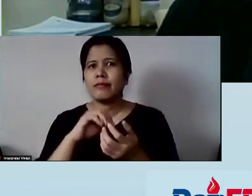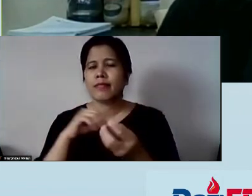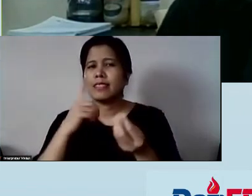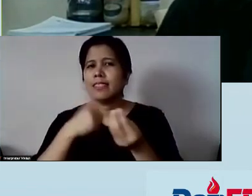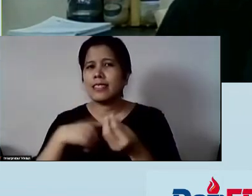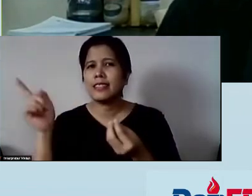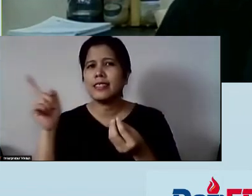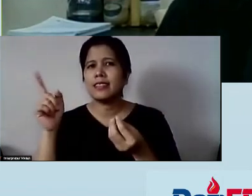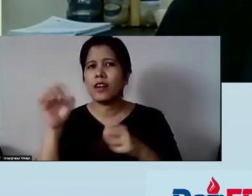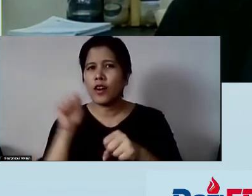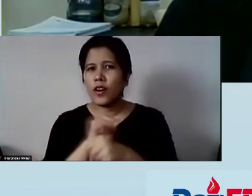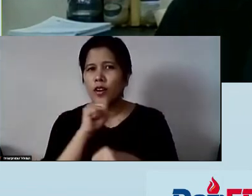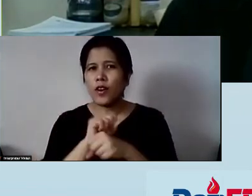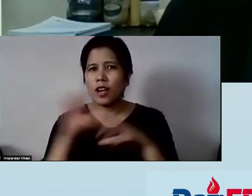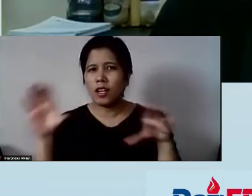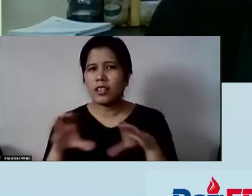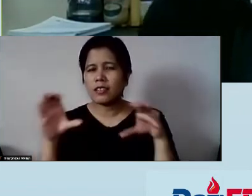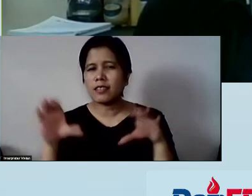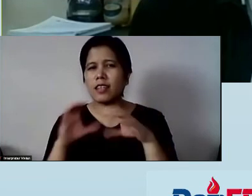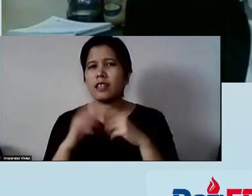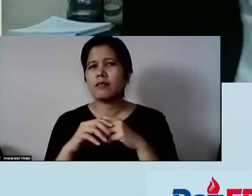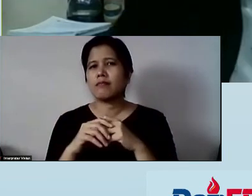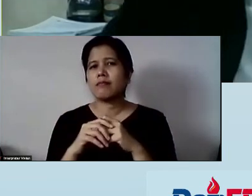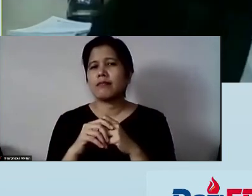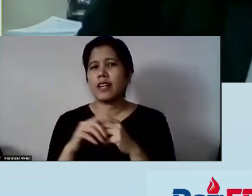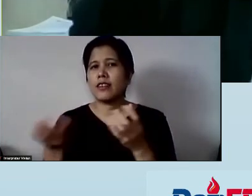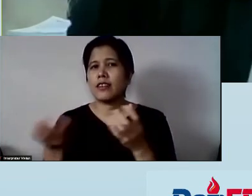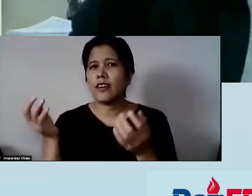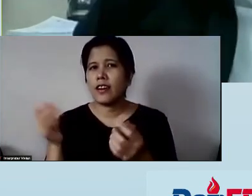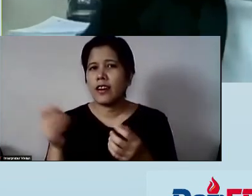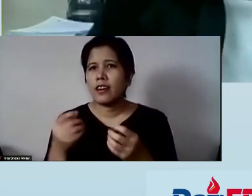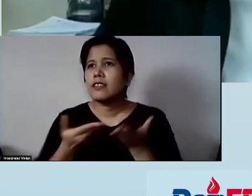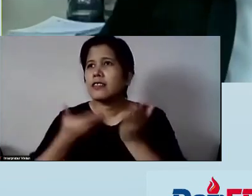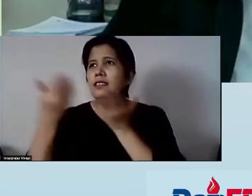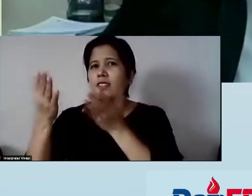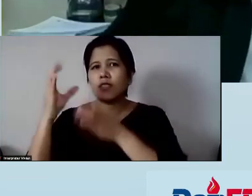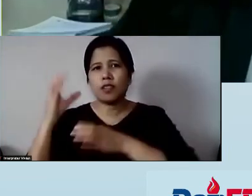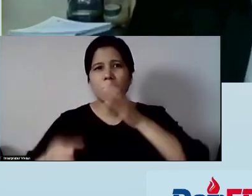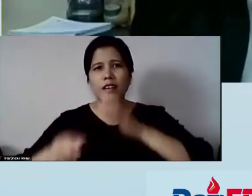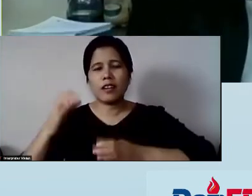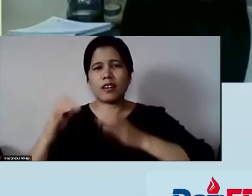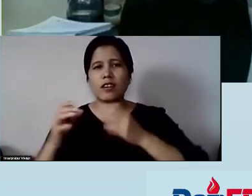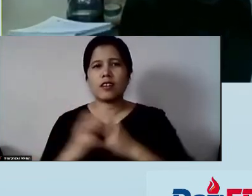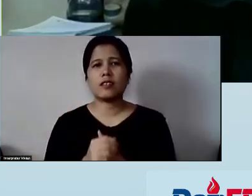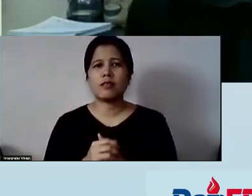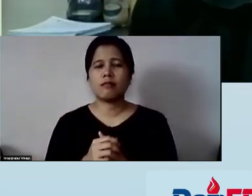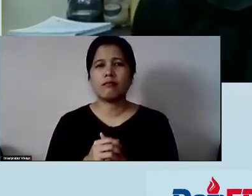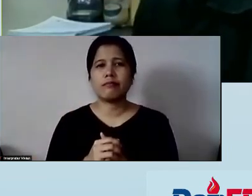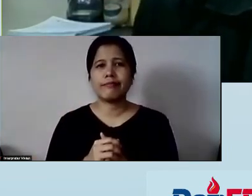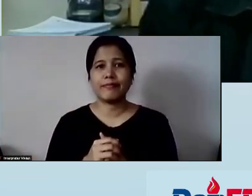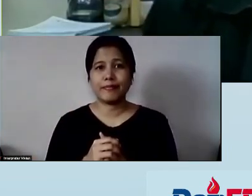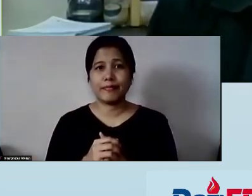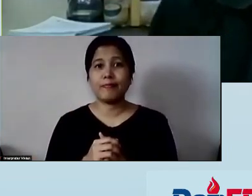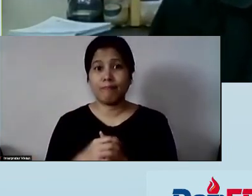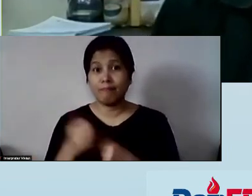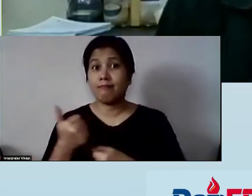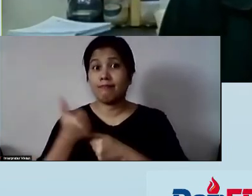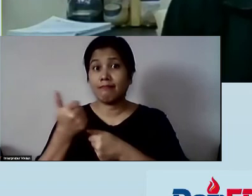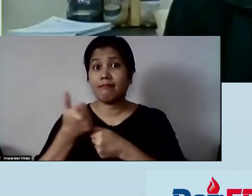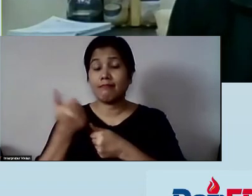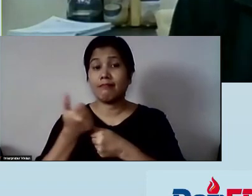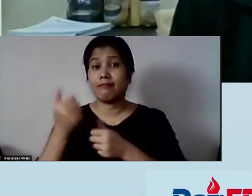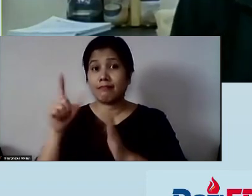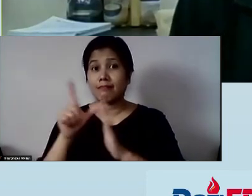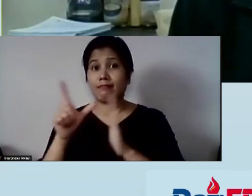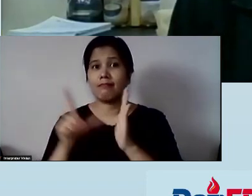sa NLRC, nanalo sila at inasistihan niya ng mga taga Integrated Bar of the Philippines. Oh, nice.